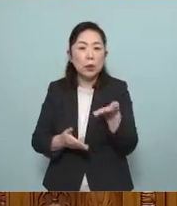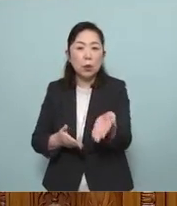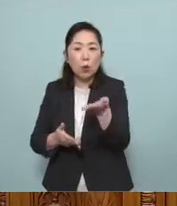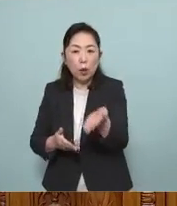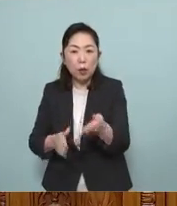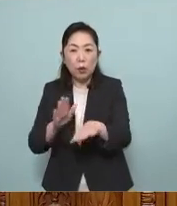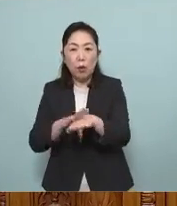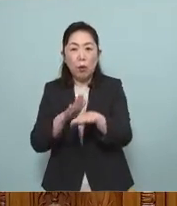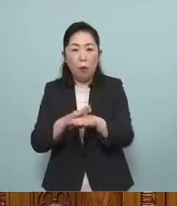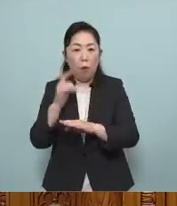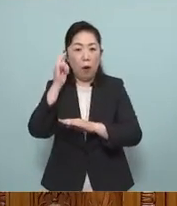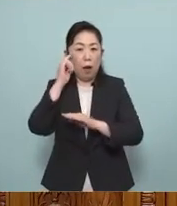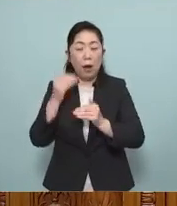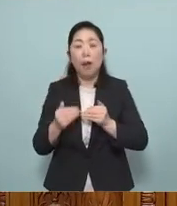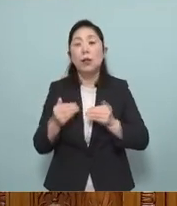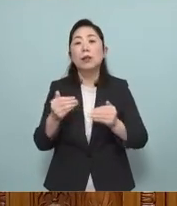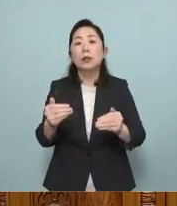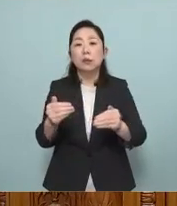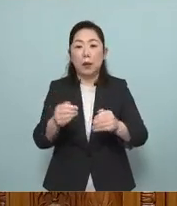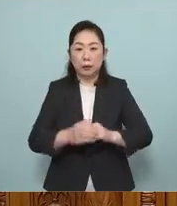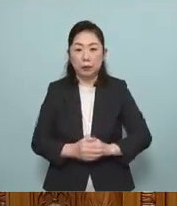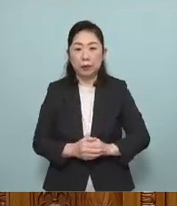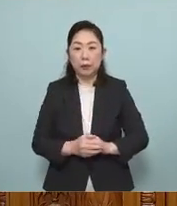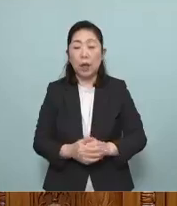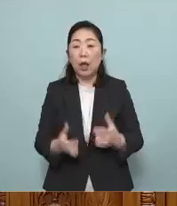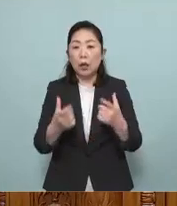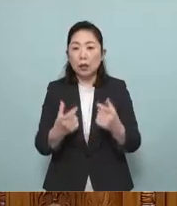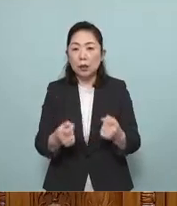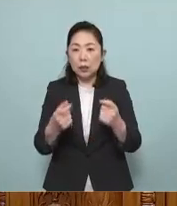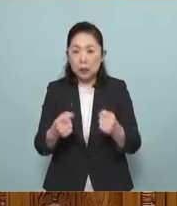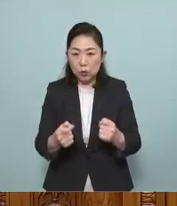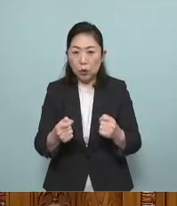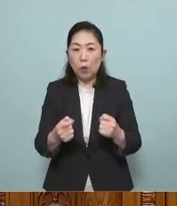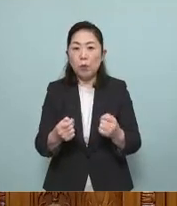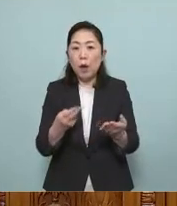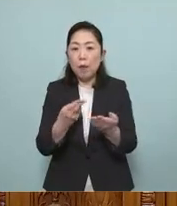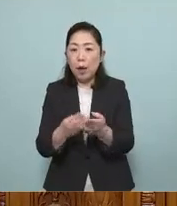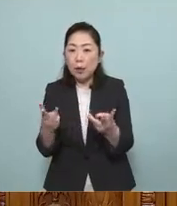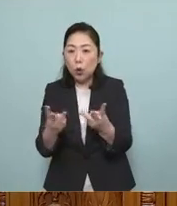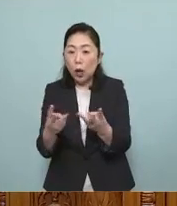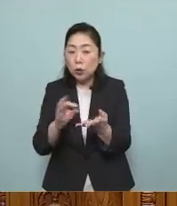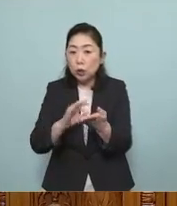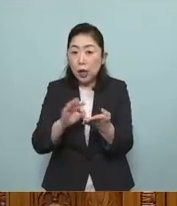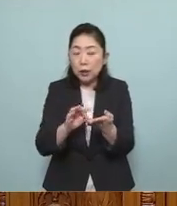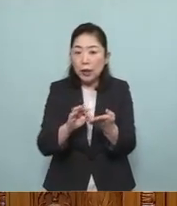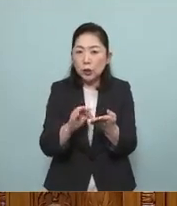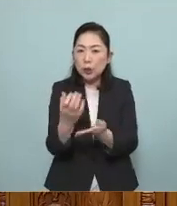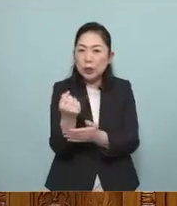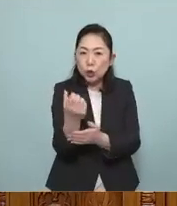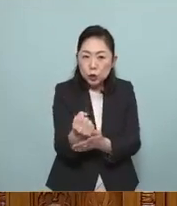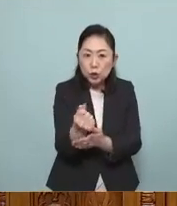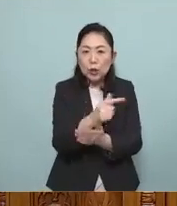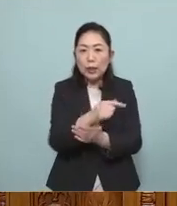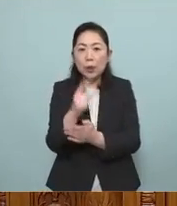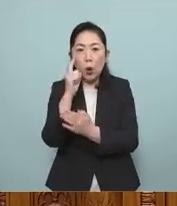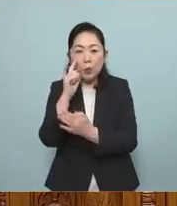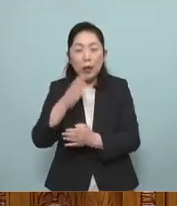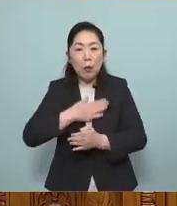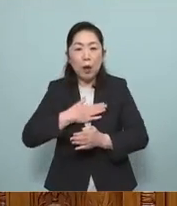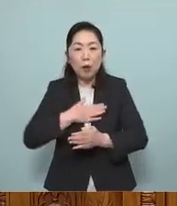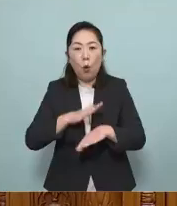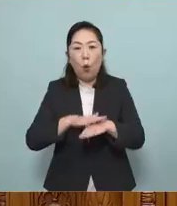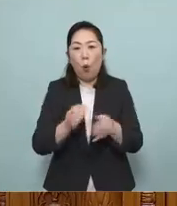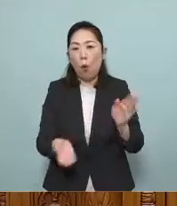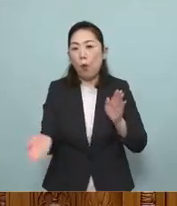底します。稼働状況の見える化を強化し、これらをしっかりと動かしていきます。その